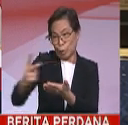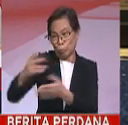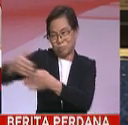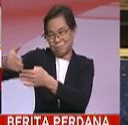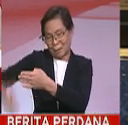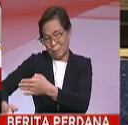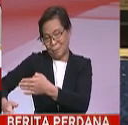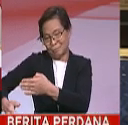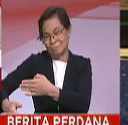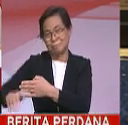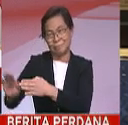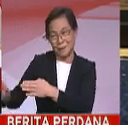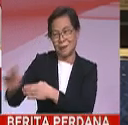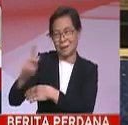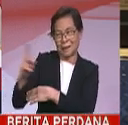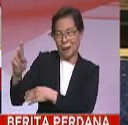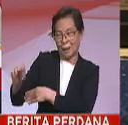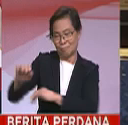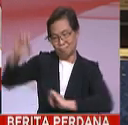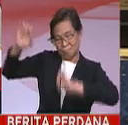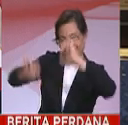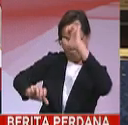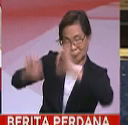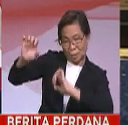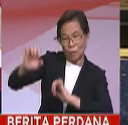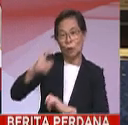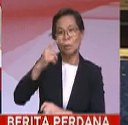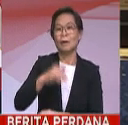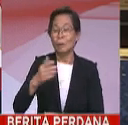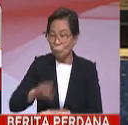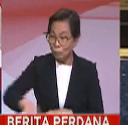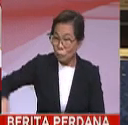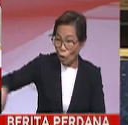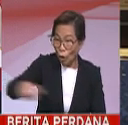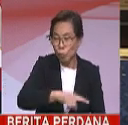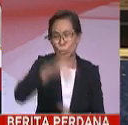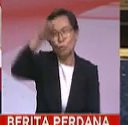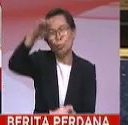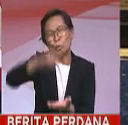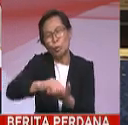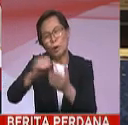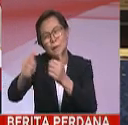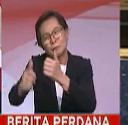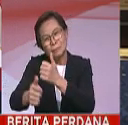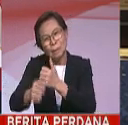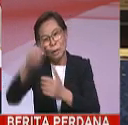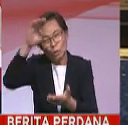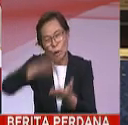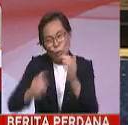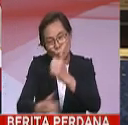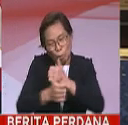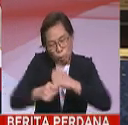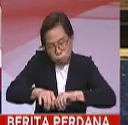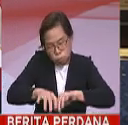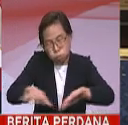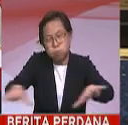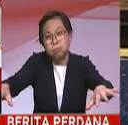Saudara dan saudari sekalian, bagi mengurangkan risiko jangkitan dan memutuskan